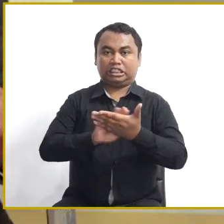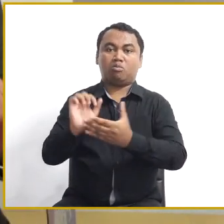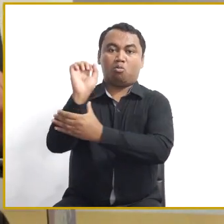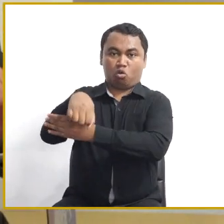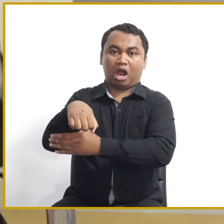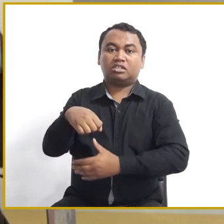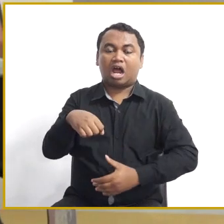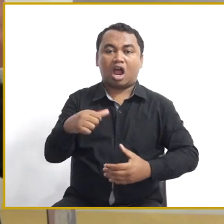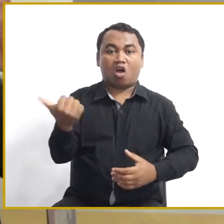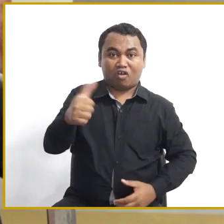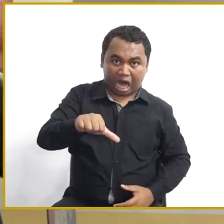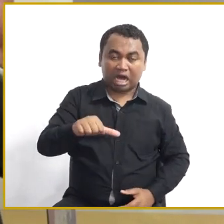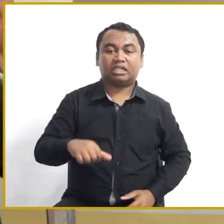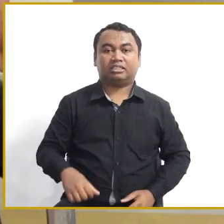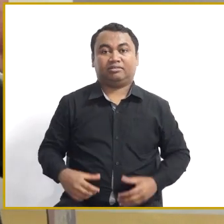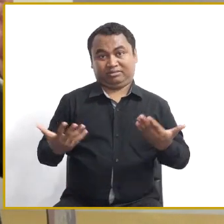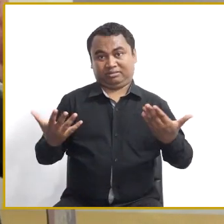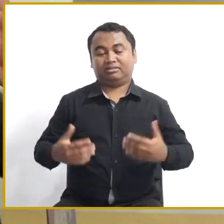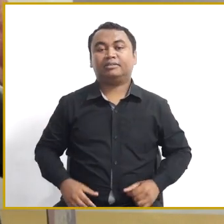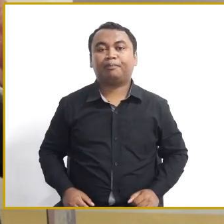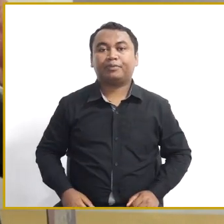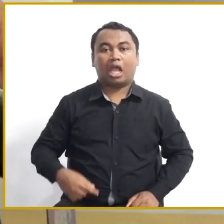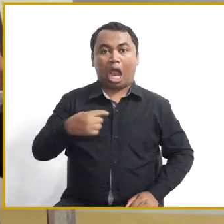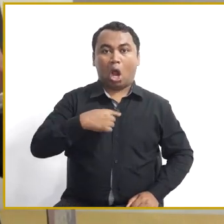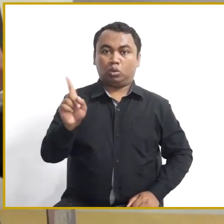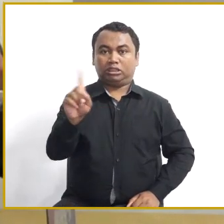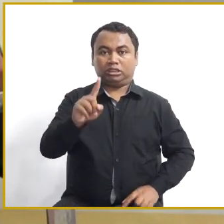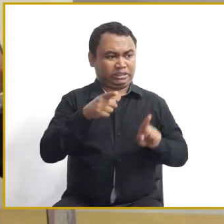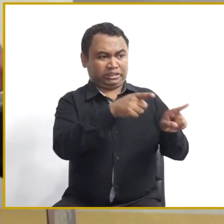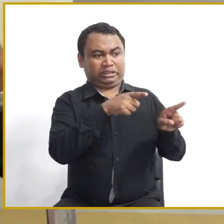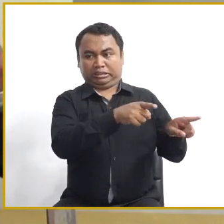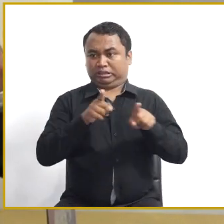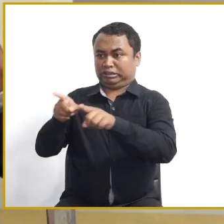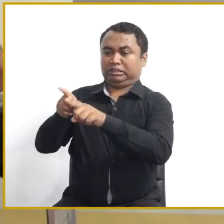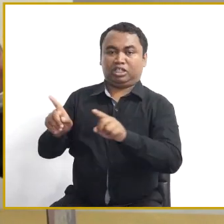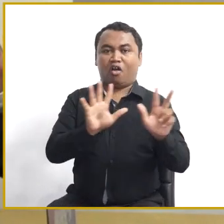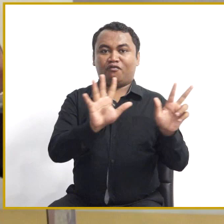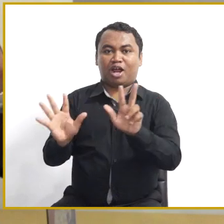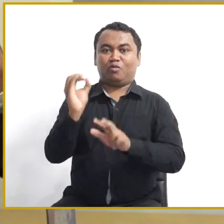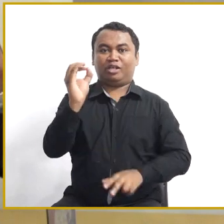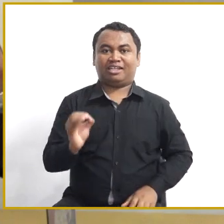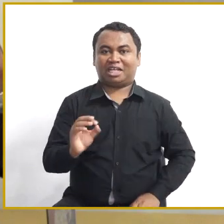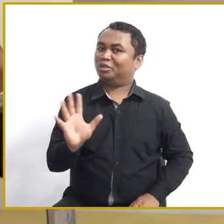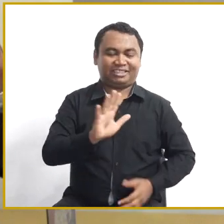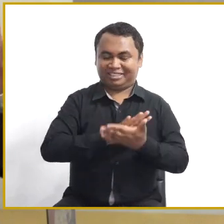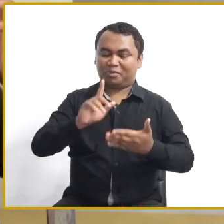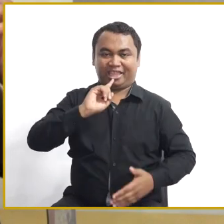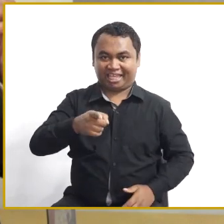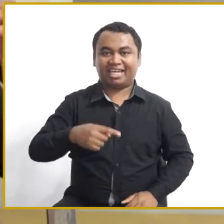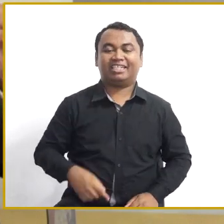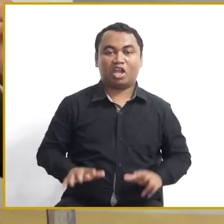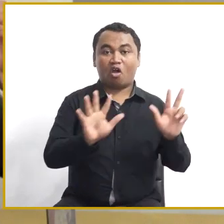hoe tsy hoe manome tsiny an'le 80% ahako zay tsy mahavelona an'le 20% aty an-tanàn-dehibe.